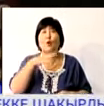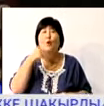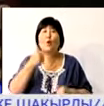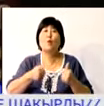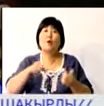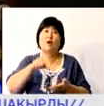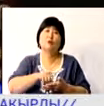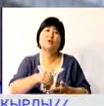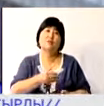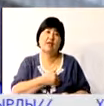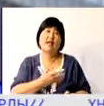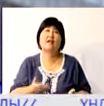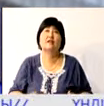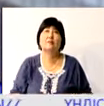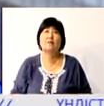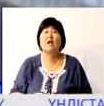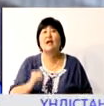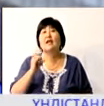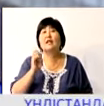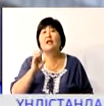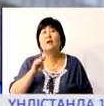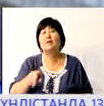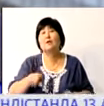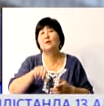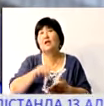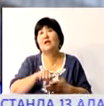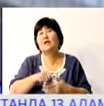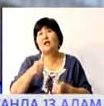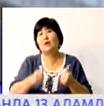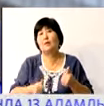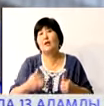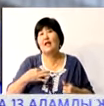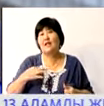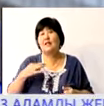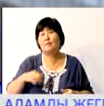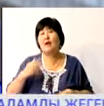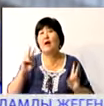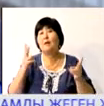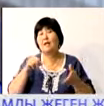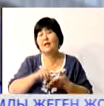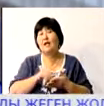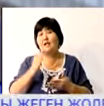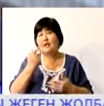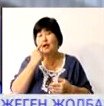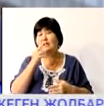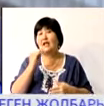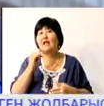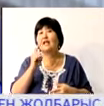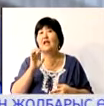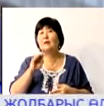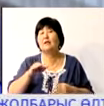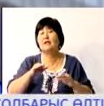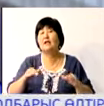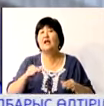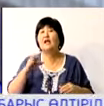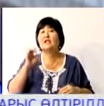байқауларға қатысқым келеді. Инноват немерелерім қатысатын еді осы байқауға биден. Жақында осы инноват немерелерім Сыр